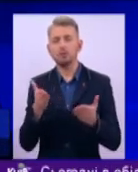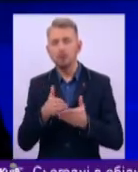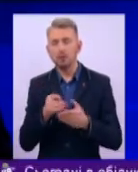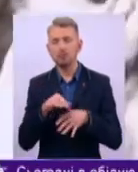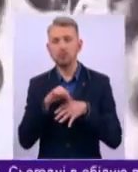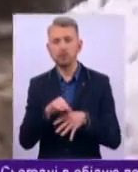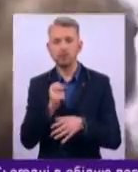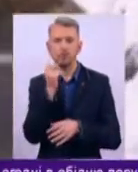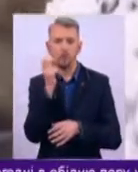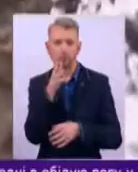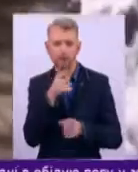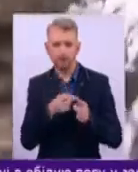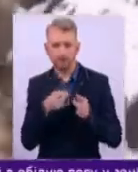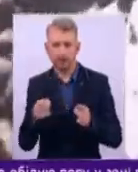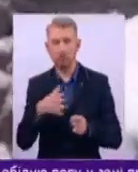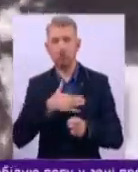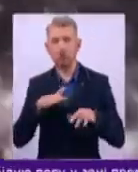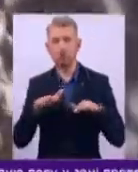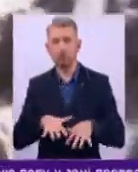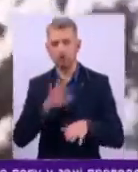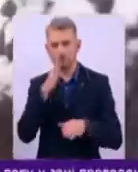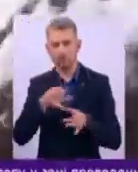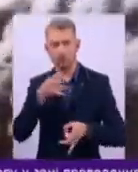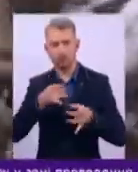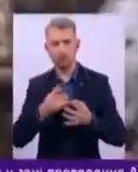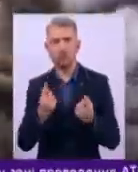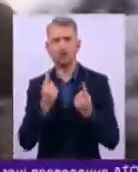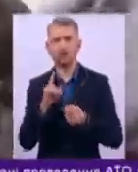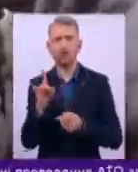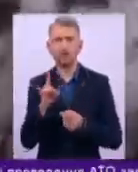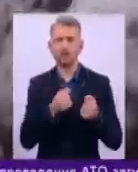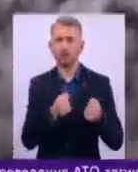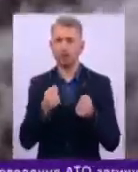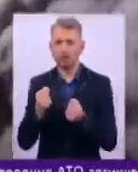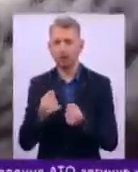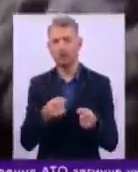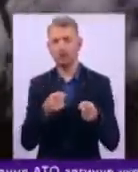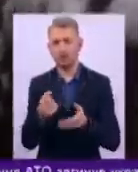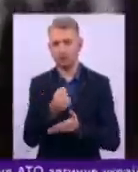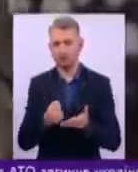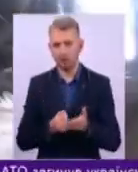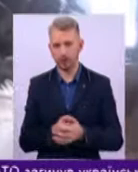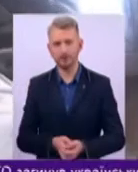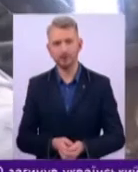провели в обідню пору. По наших позиціях ворог вів вогонь з великокаліберних кулеметів та стрілецької зброї.